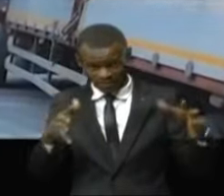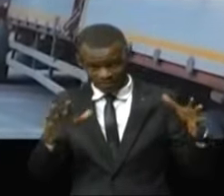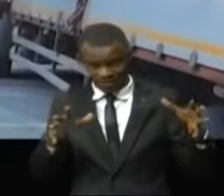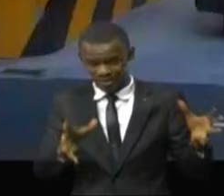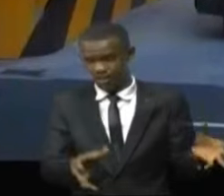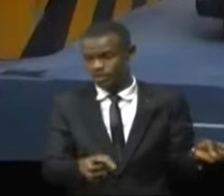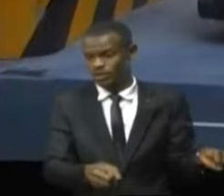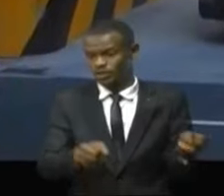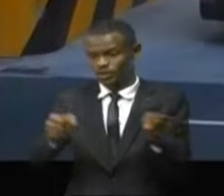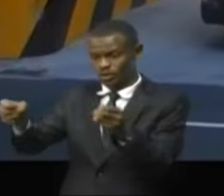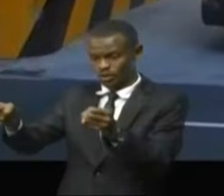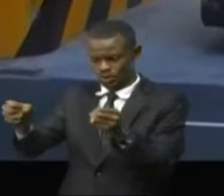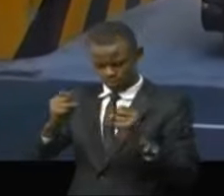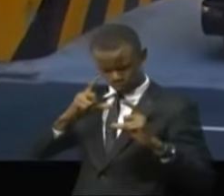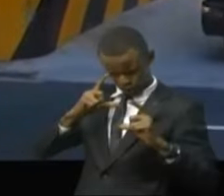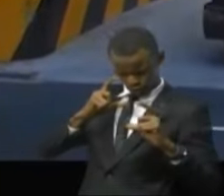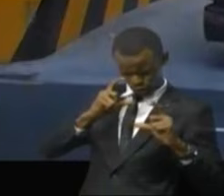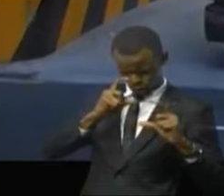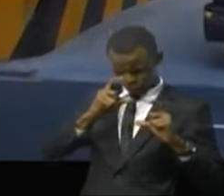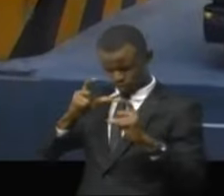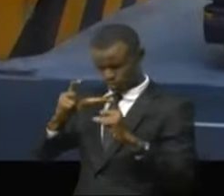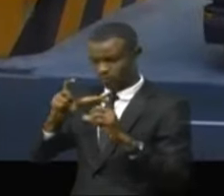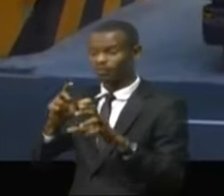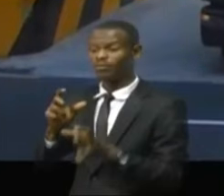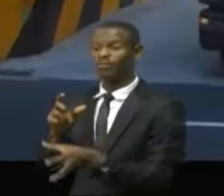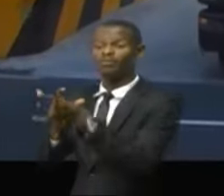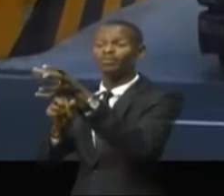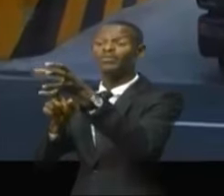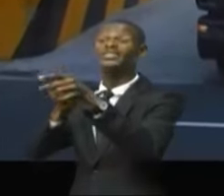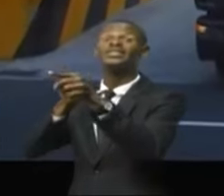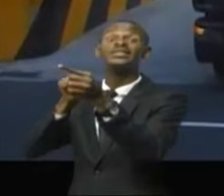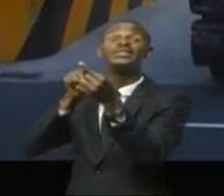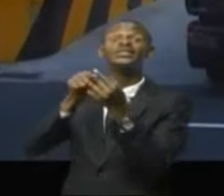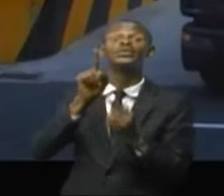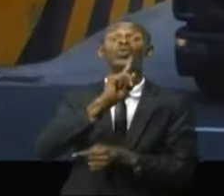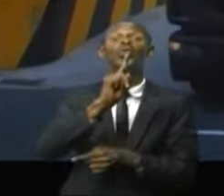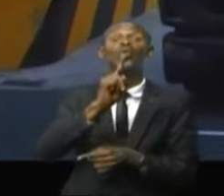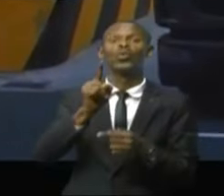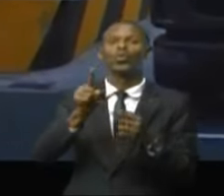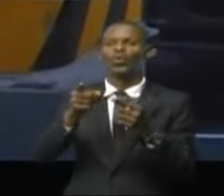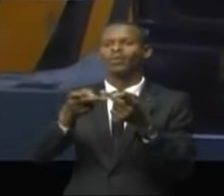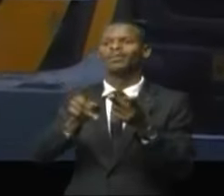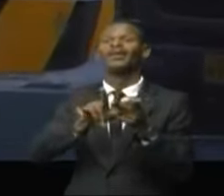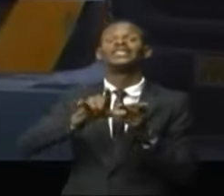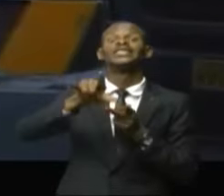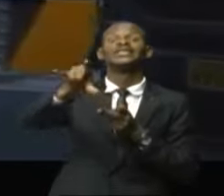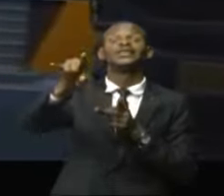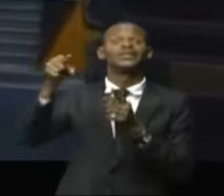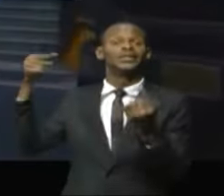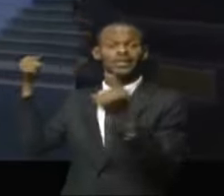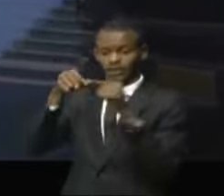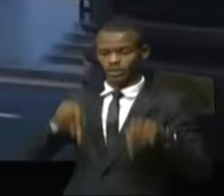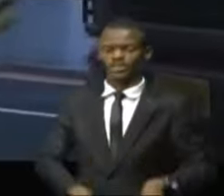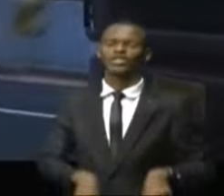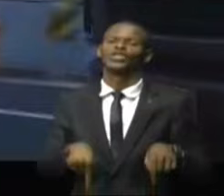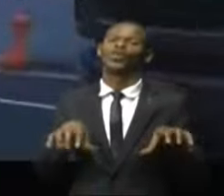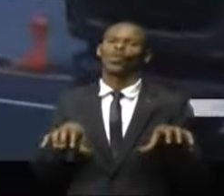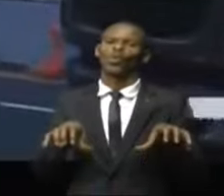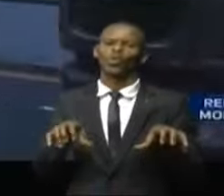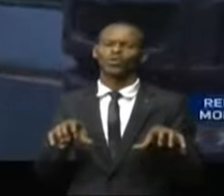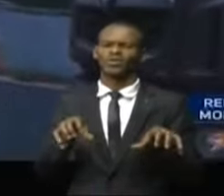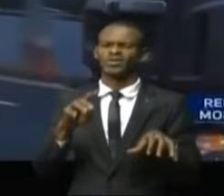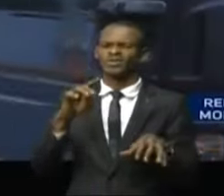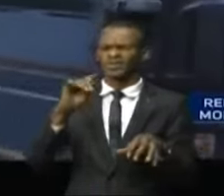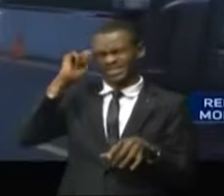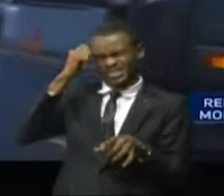zone tampon avant l'embarquement pour l'aéroport direction la République démocratique du Congo. Il faut noter que les élections du 20